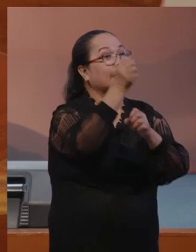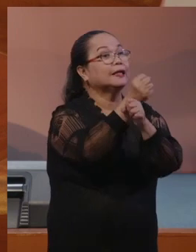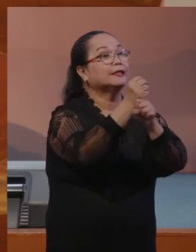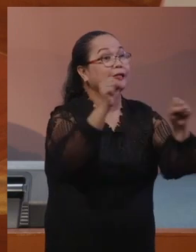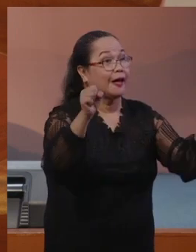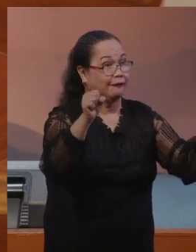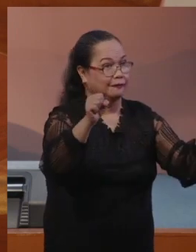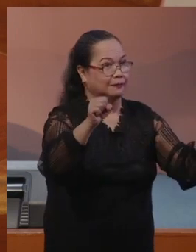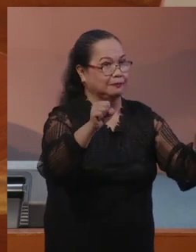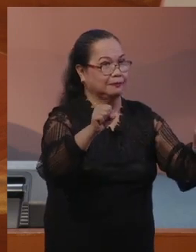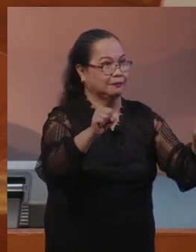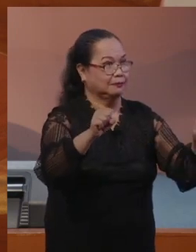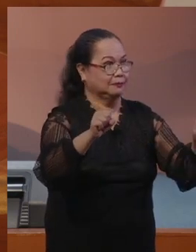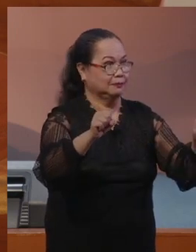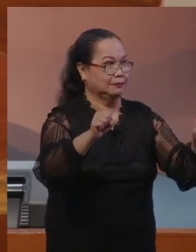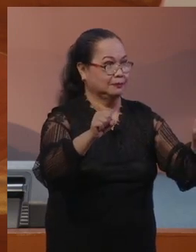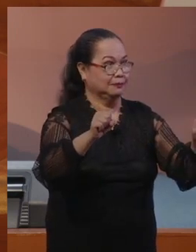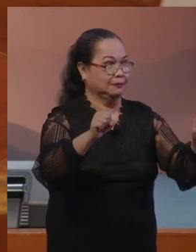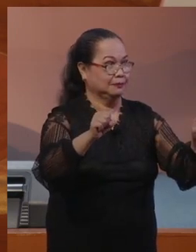Diyos,